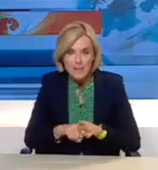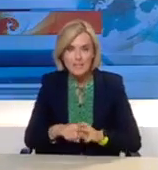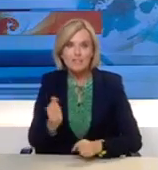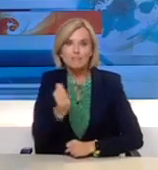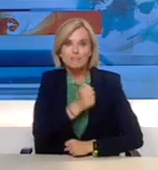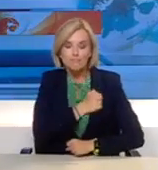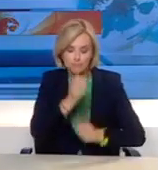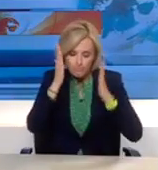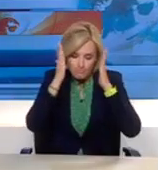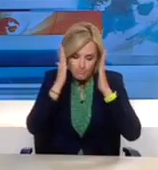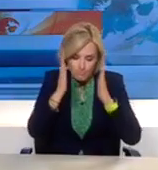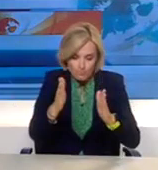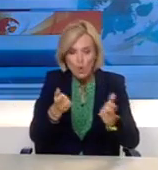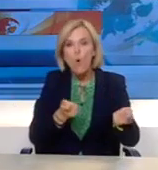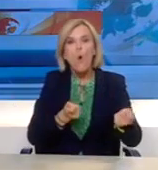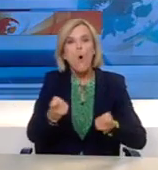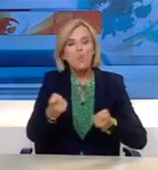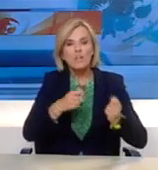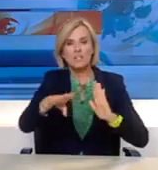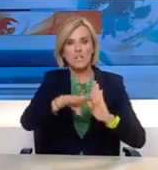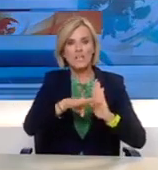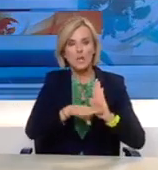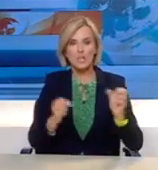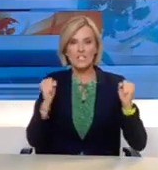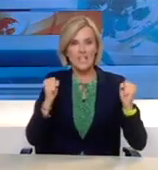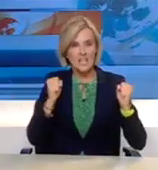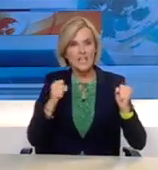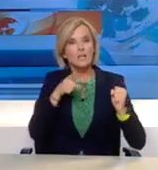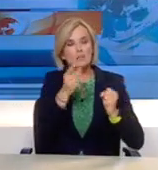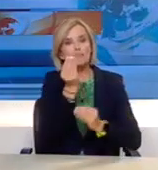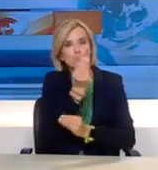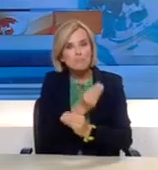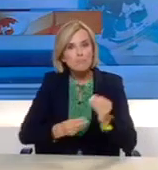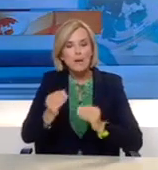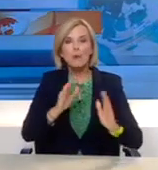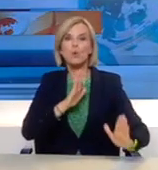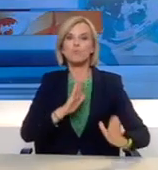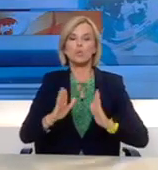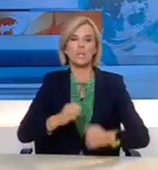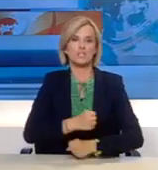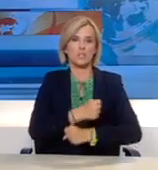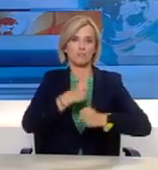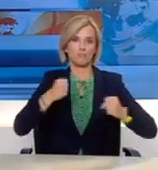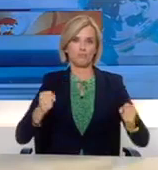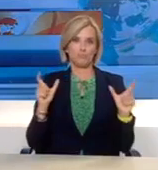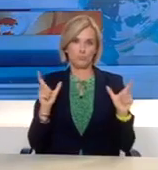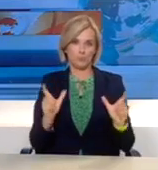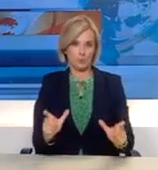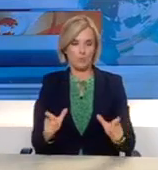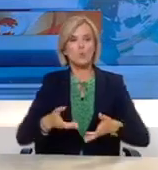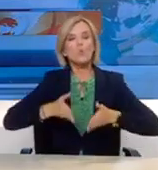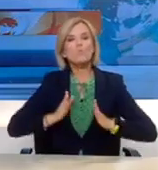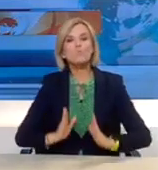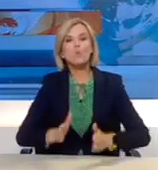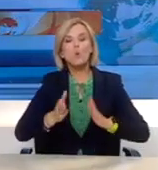πιστά τηρήσει ο καθένας από εμάς τους κανόνες υγιεινής, τόσο περισσότερο ενισχύουμε την ασπίδα προστασίας που έχουμε δημιουργήσει. Προχωράμε